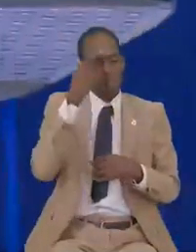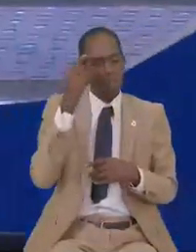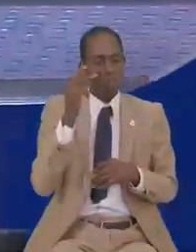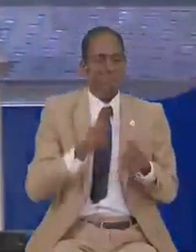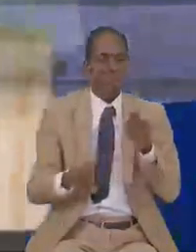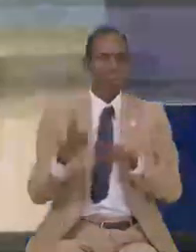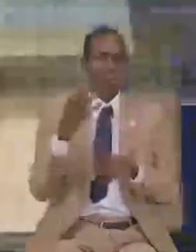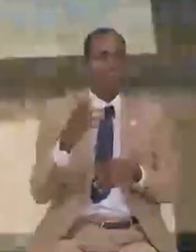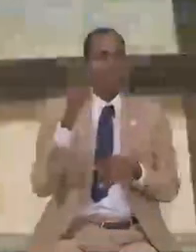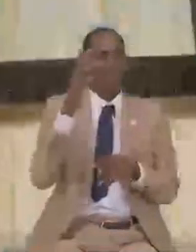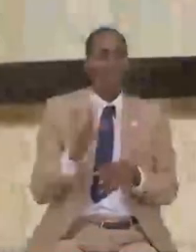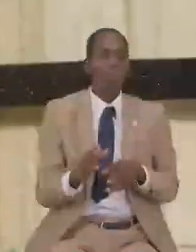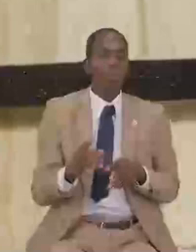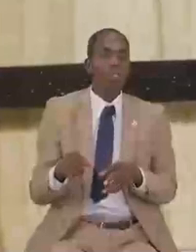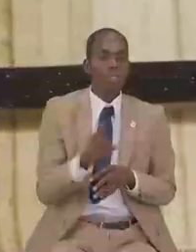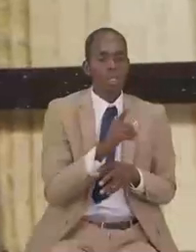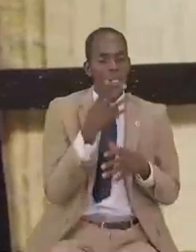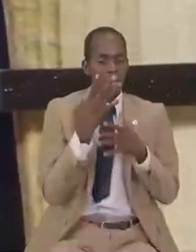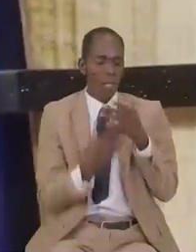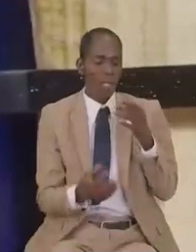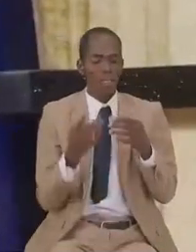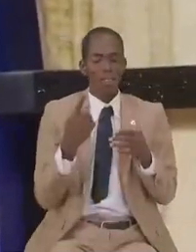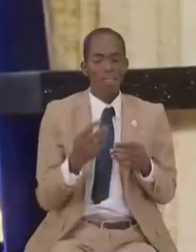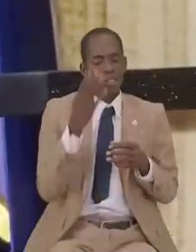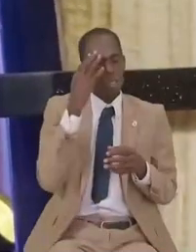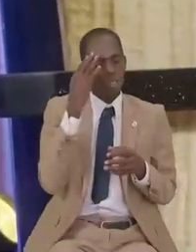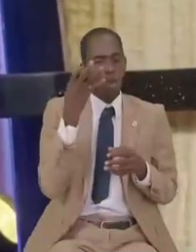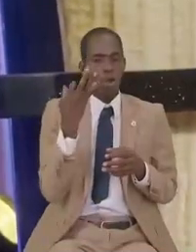Dieu manque la connaissance de la justice,